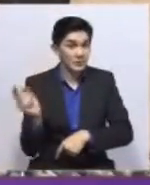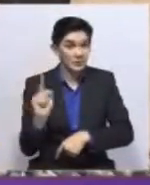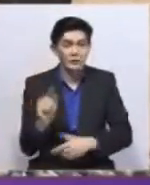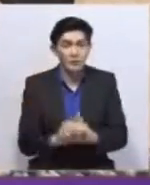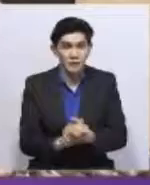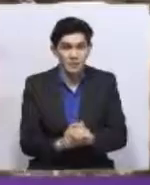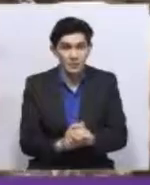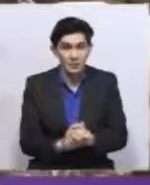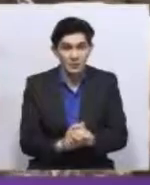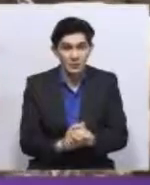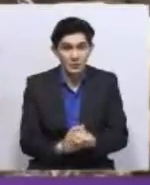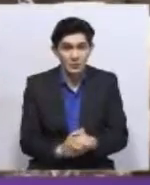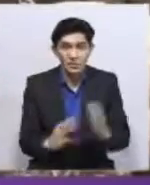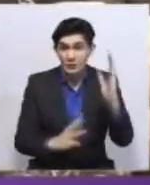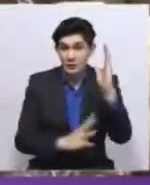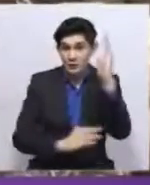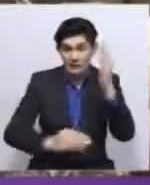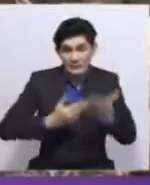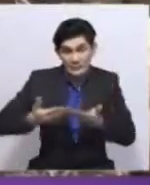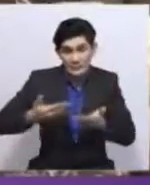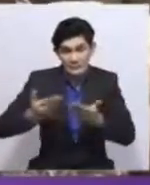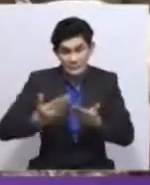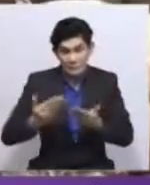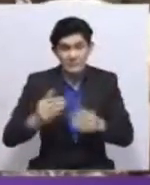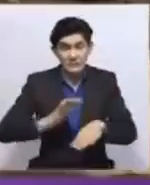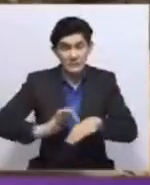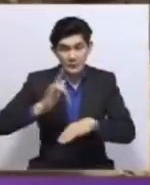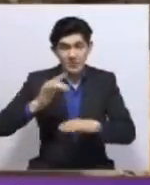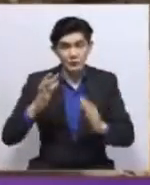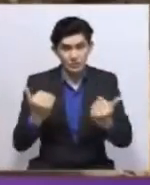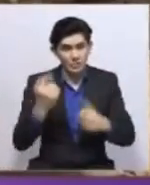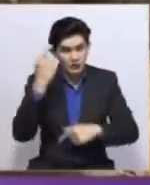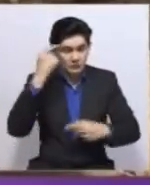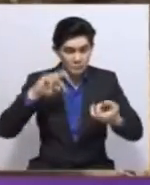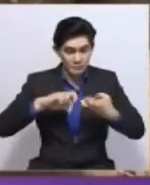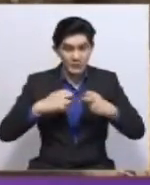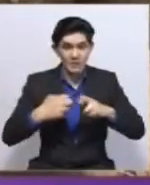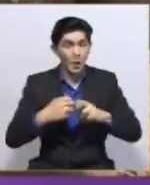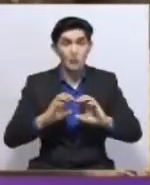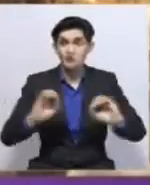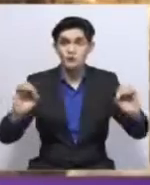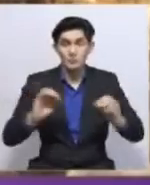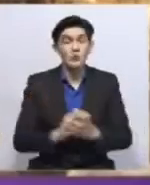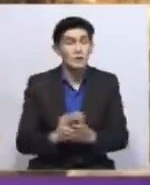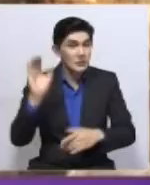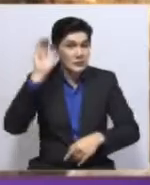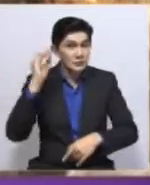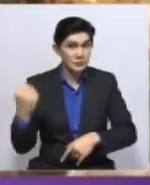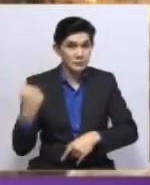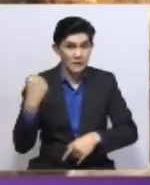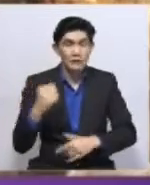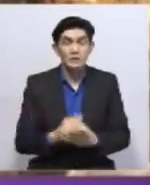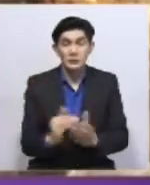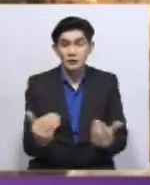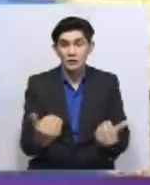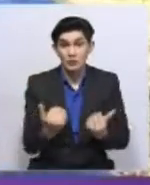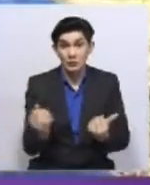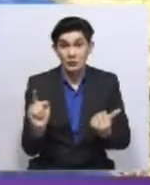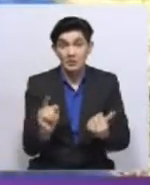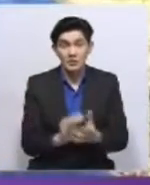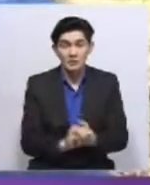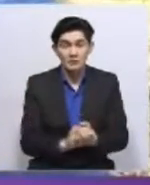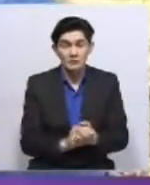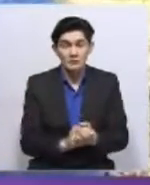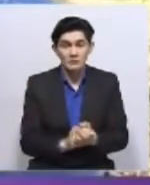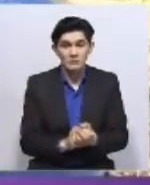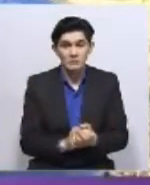าดในการรับซื้อมันสำปะหลังอินทรีย์เนี่ยจะไม่มีปัญหาเลยนะครับเรามั่นใจครับเพราะตอนนี้ยัง